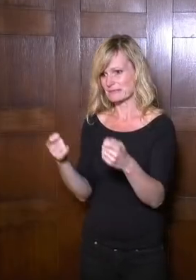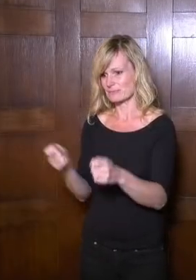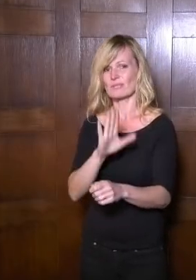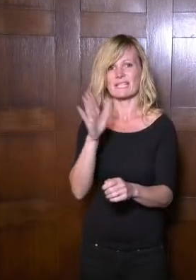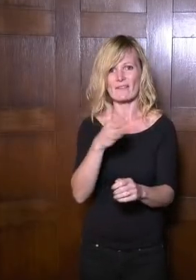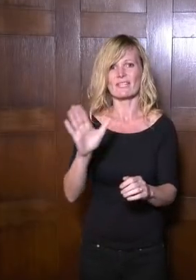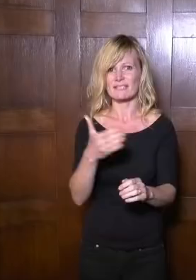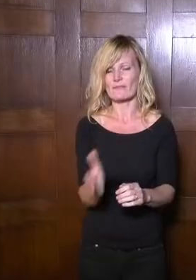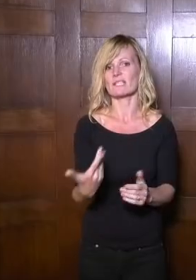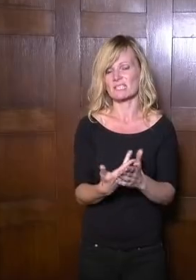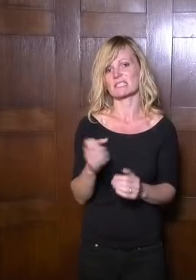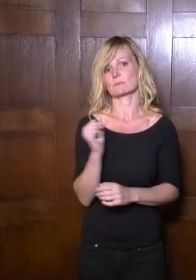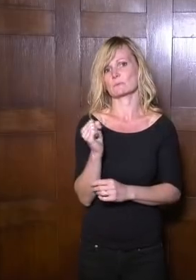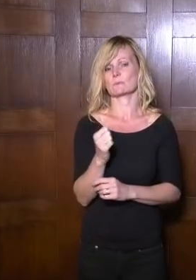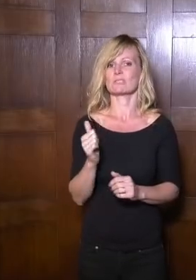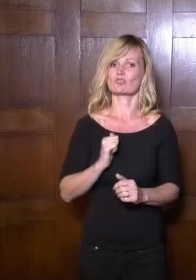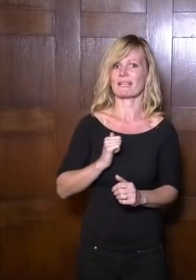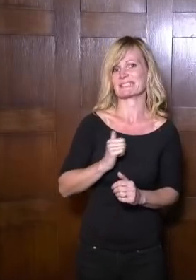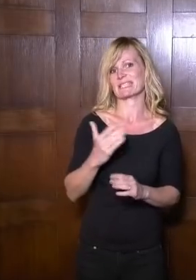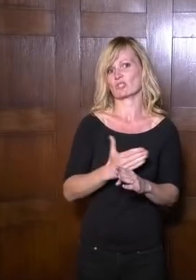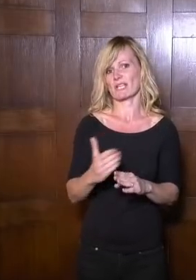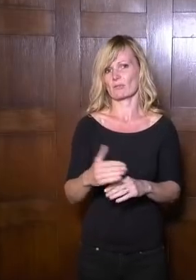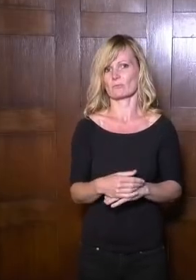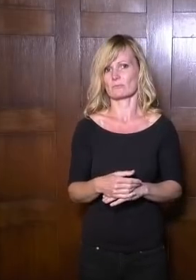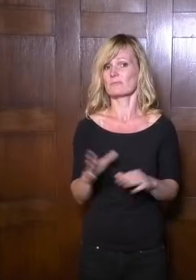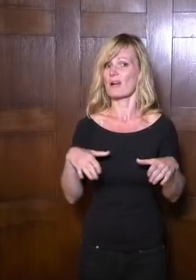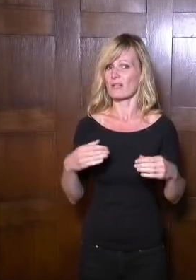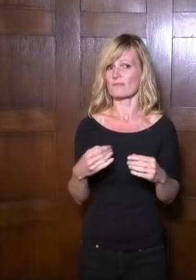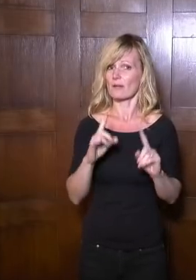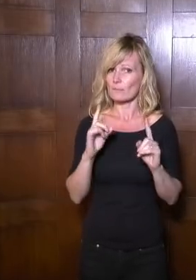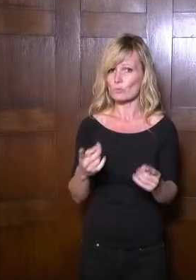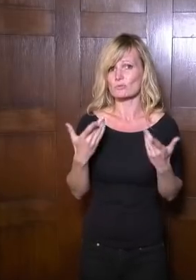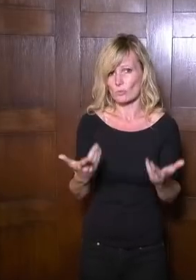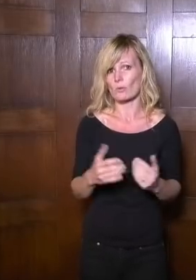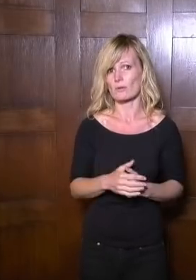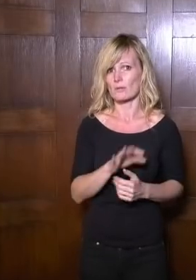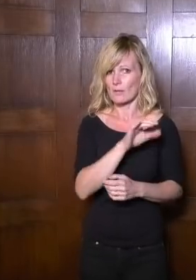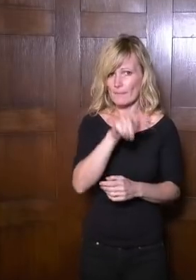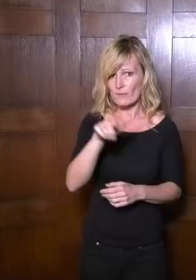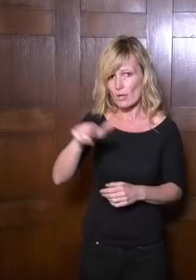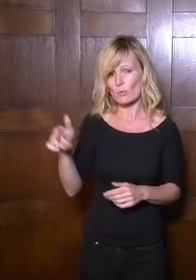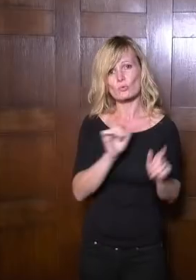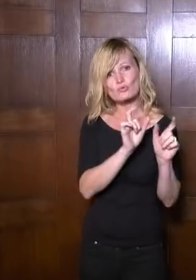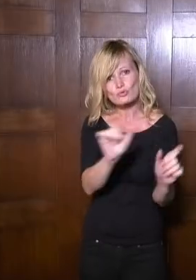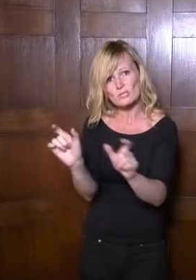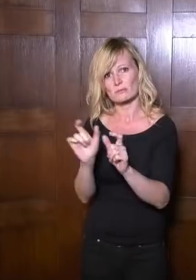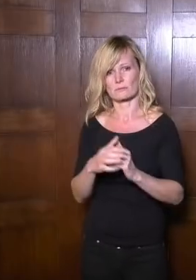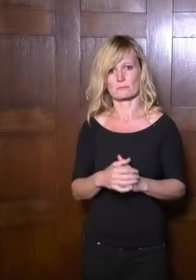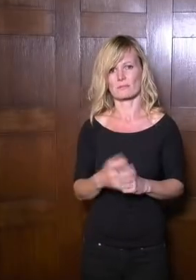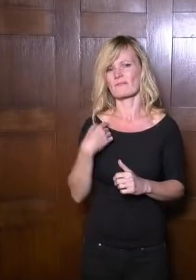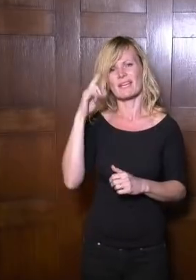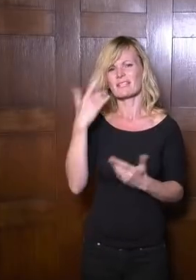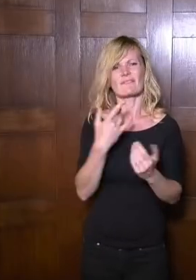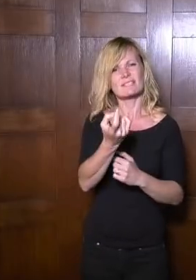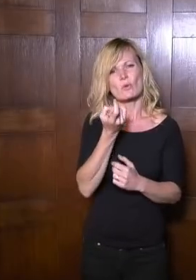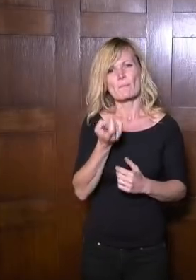getroffen haben. Aber ich glaube, gerade am Anfang war es schlicht notwendig gewesen, um hier die Bevölkerung zu schützen, weil wir ja auch alle nicht wussten, was kommt hier